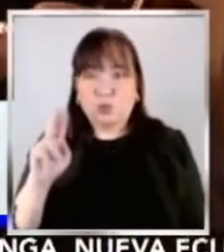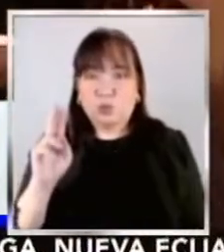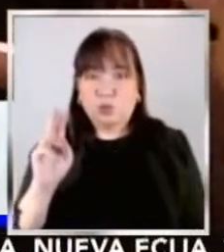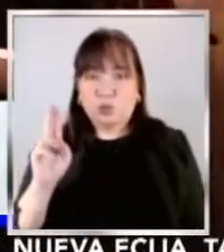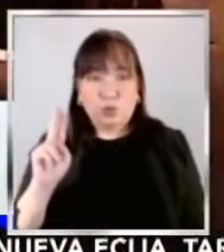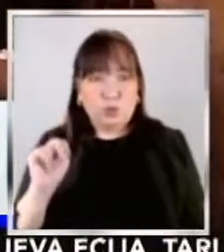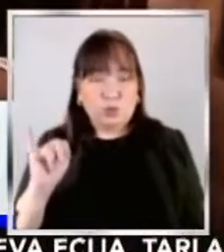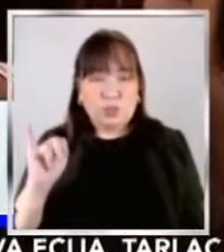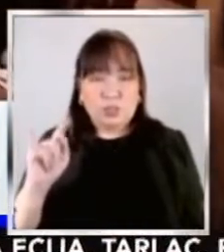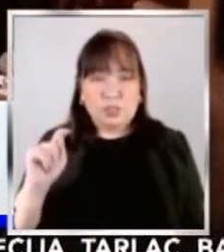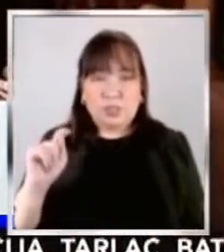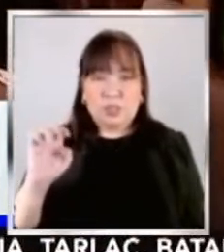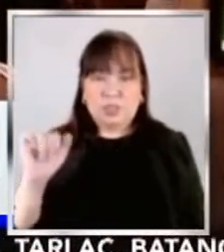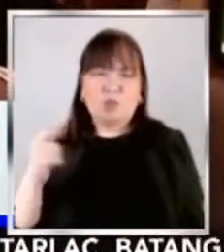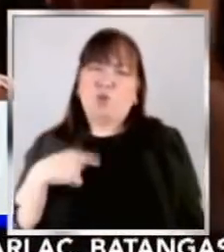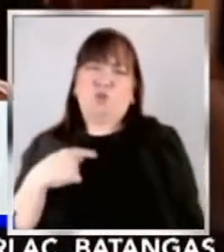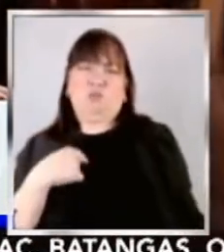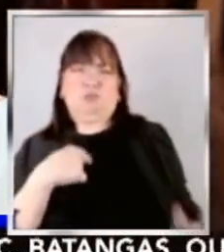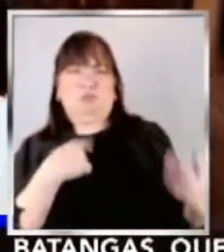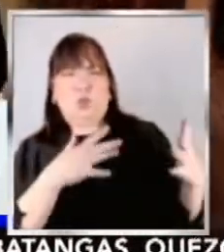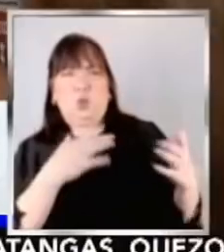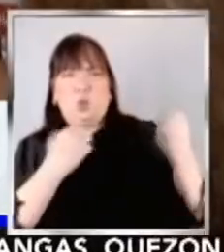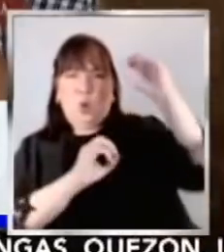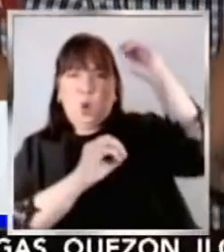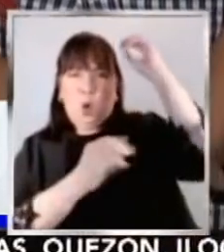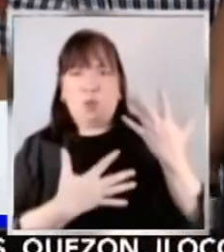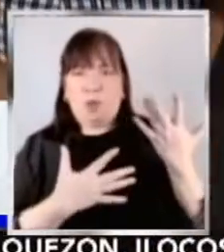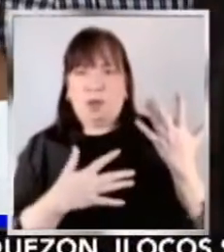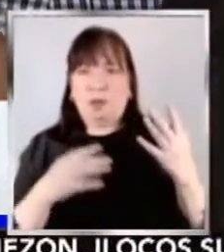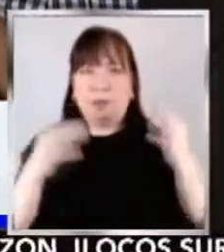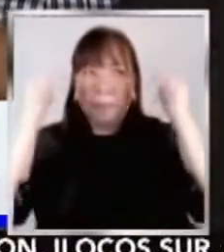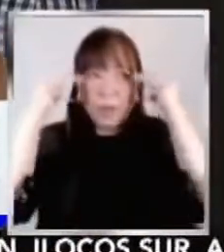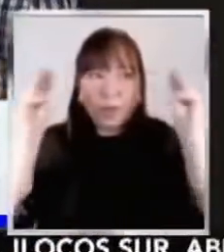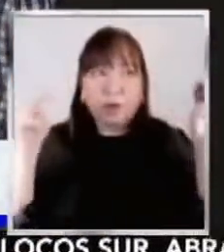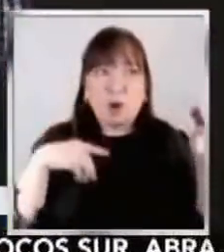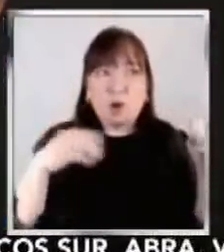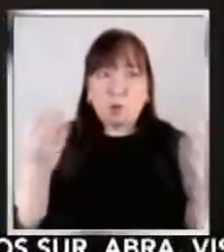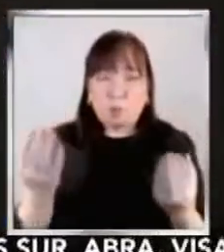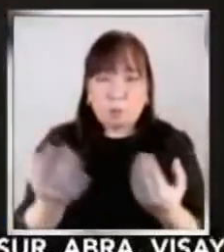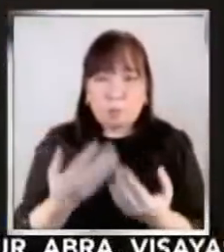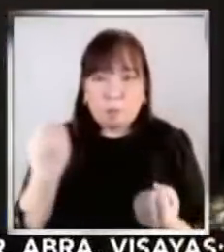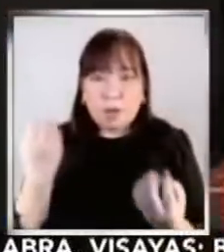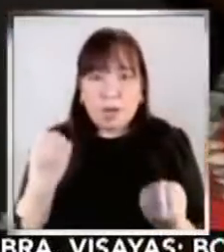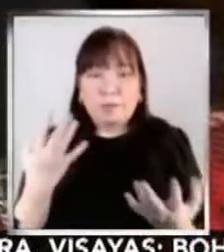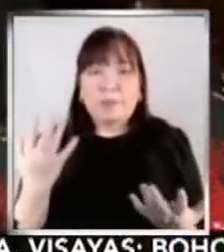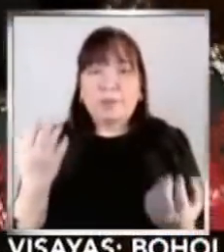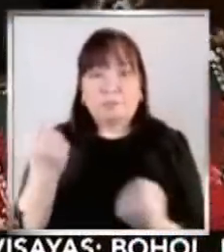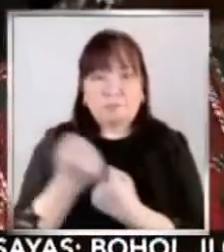mayors, majority of them are supporting BBM and Sara. Sandra Aguinaldo, Nakatutok, 24 Oras.